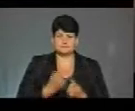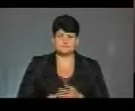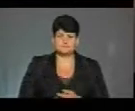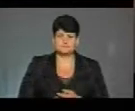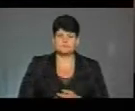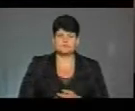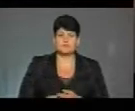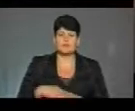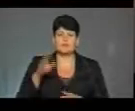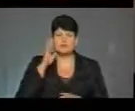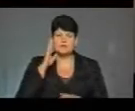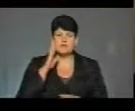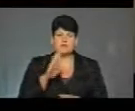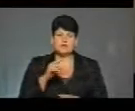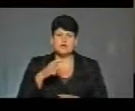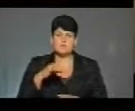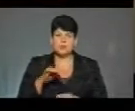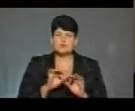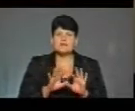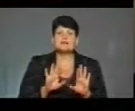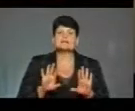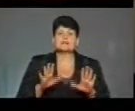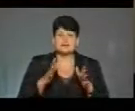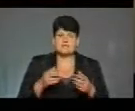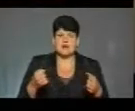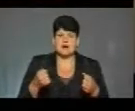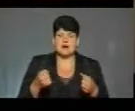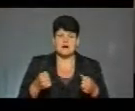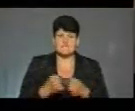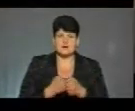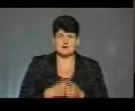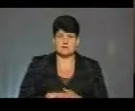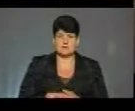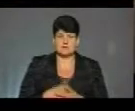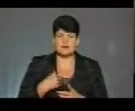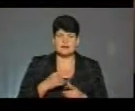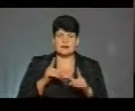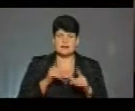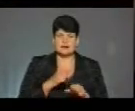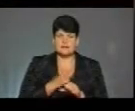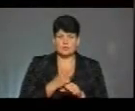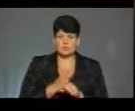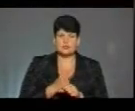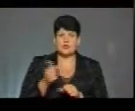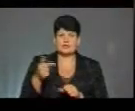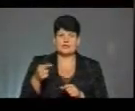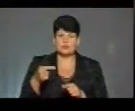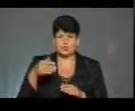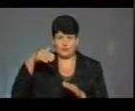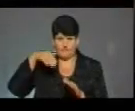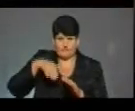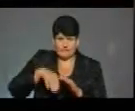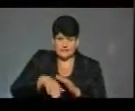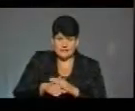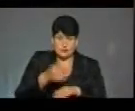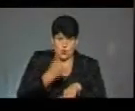Травмований велосипедист Віктор Хаблюк розповів, як трапилася аварія. В'їхав на роботу від готелю «Тернопіль» як до Орнави вниз по